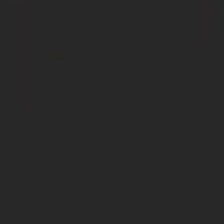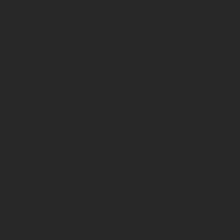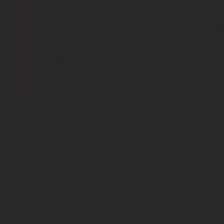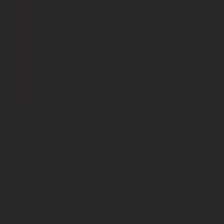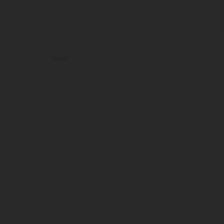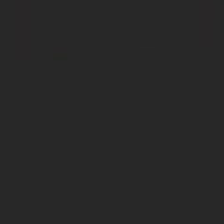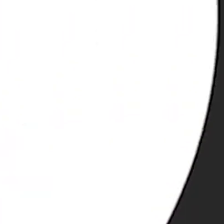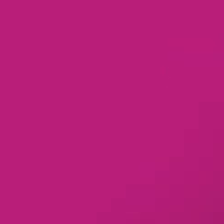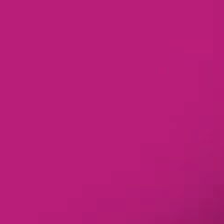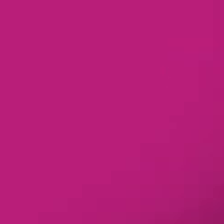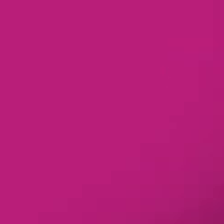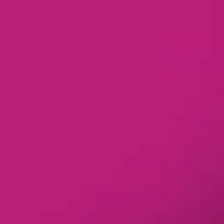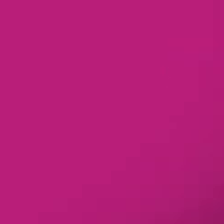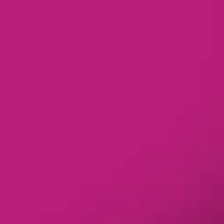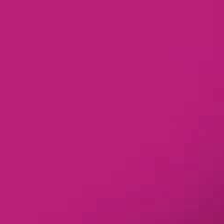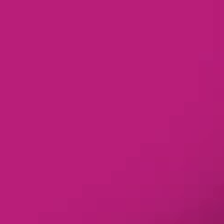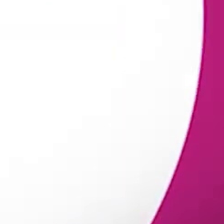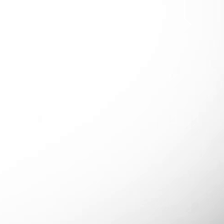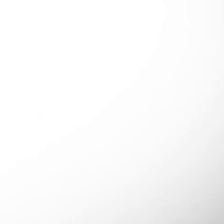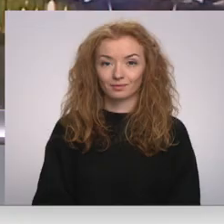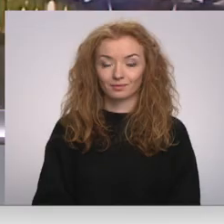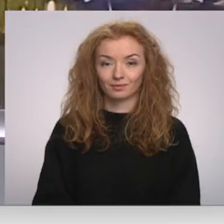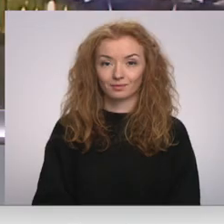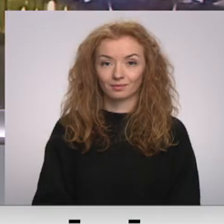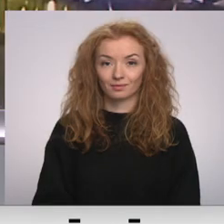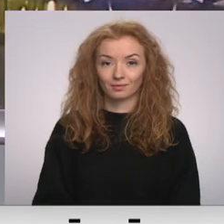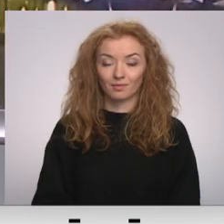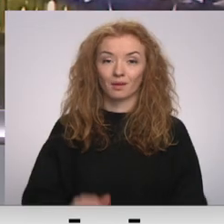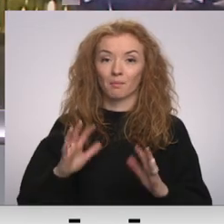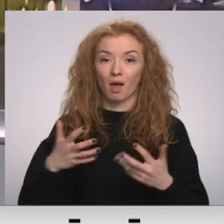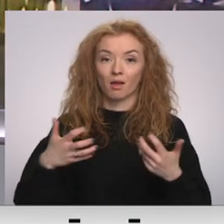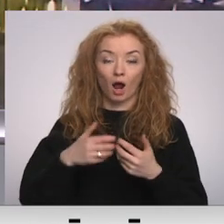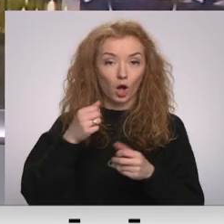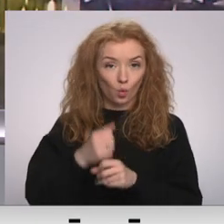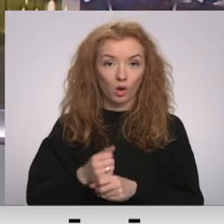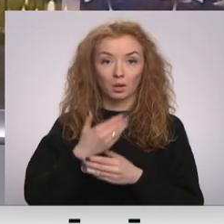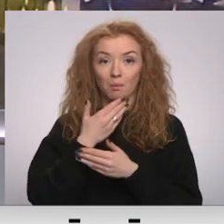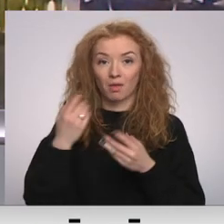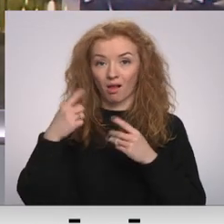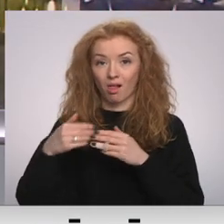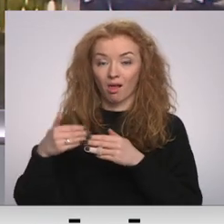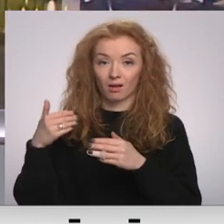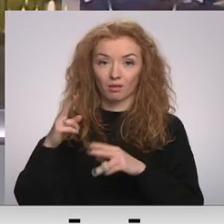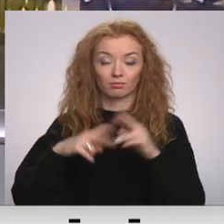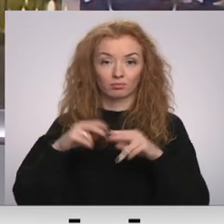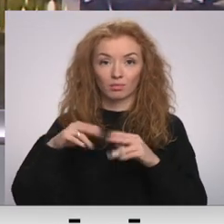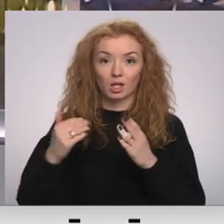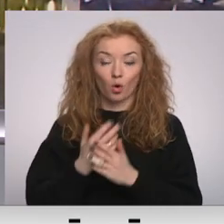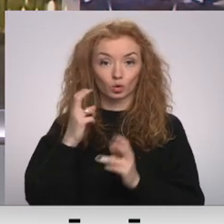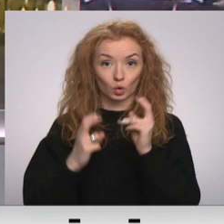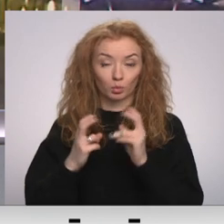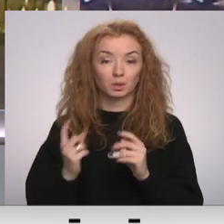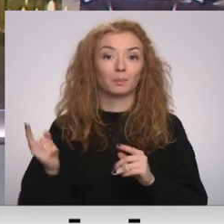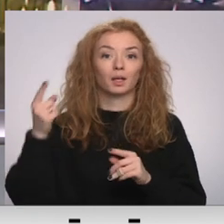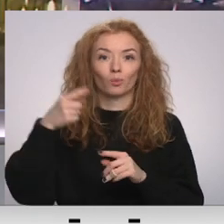Re, viss ēters ir te! Bet Karostā pēdējo gadu laikā uzceltas vairākas rūpnīcas. Taču nu